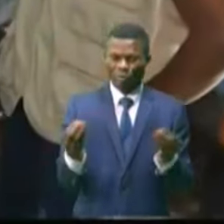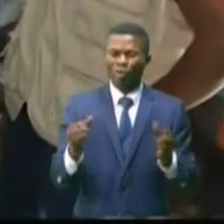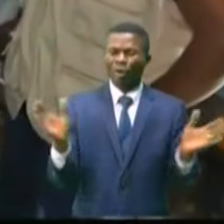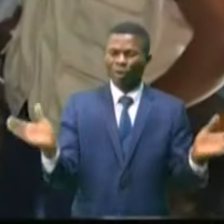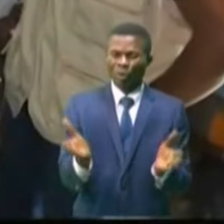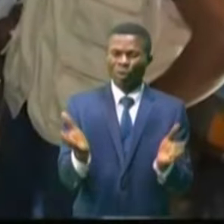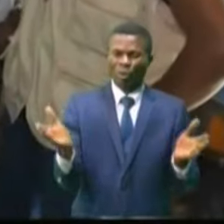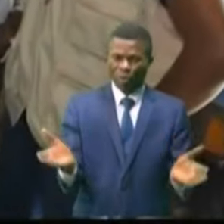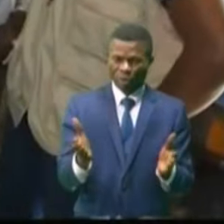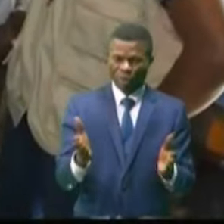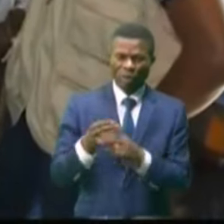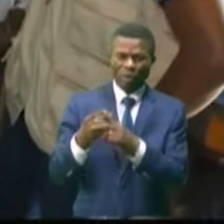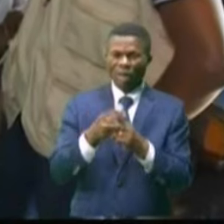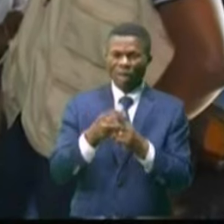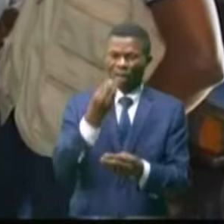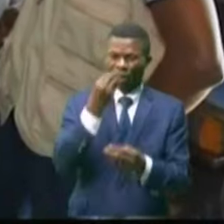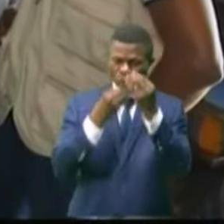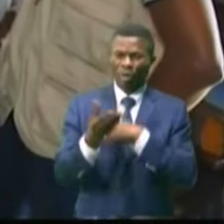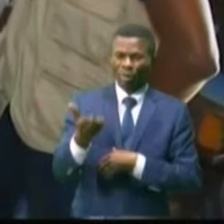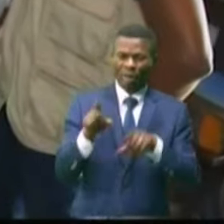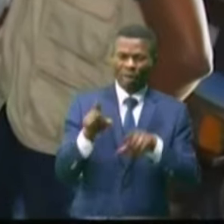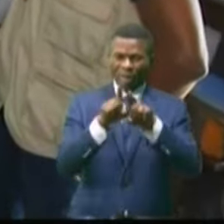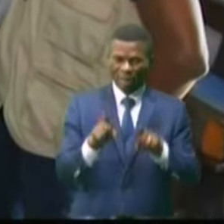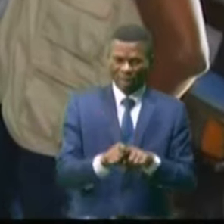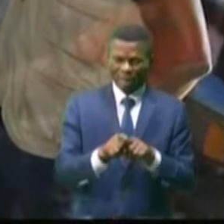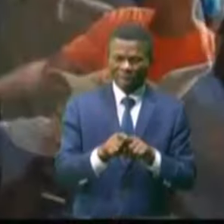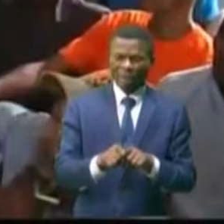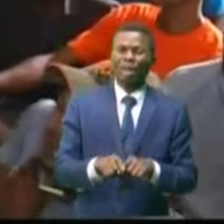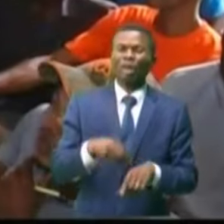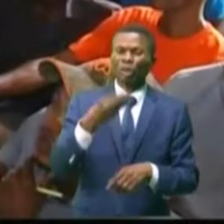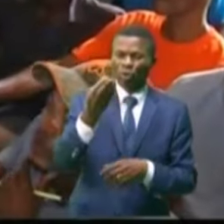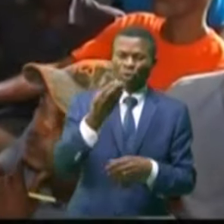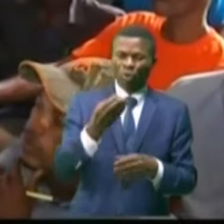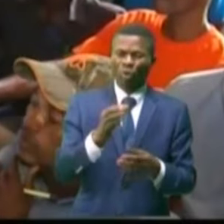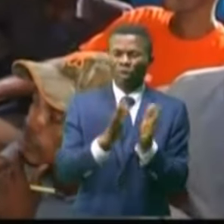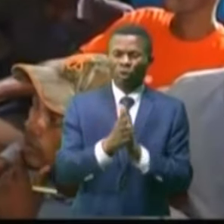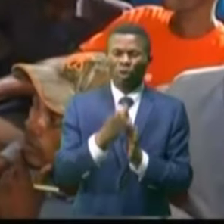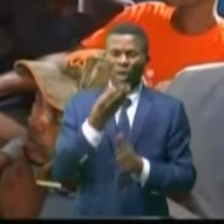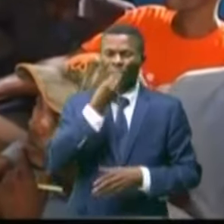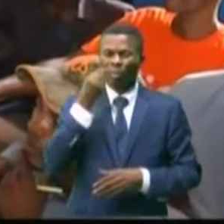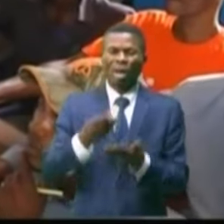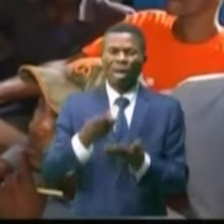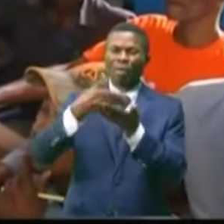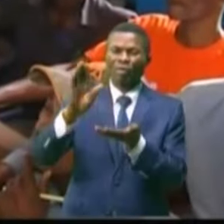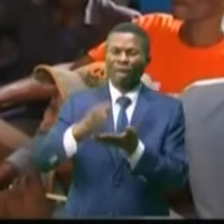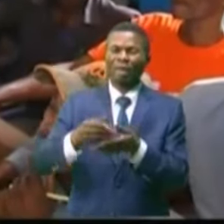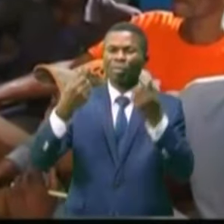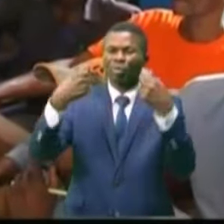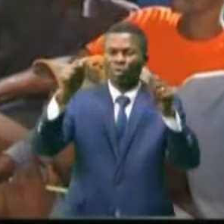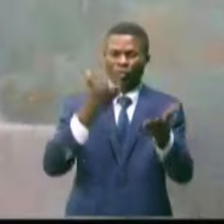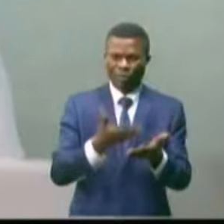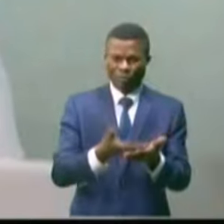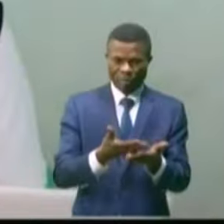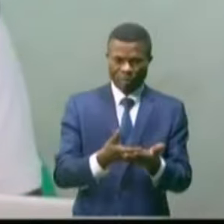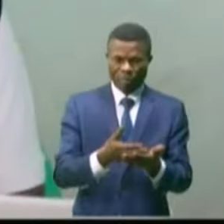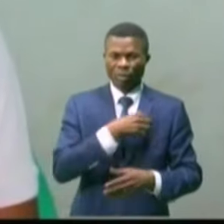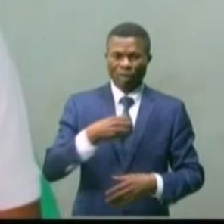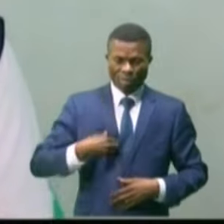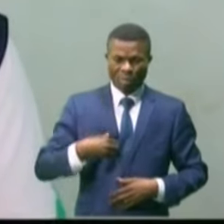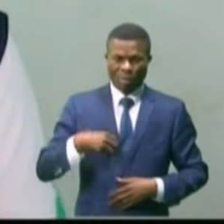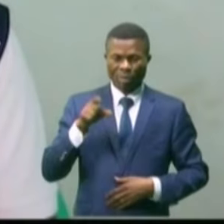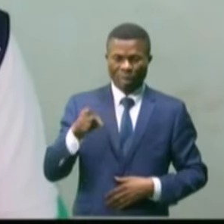leur sécurité alimentaire et de gager quelques excédents pour la commercialisation. Madame Virginie